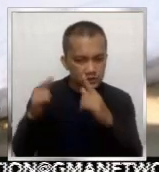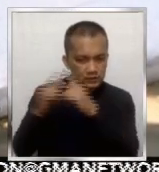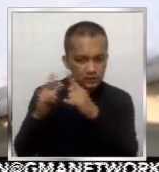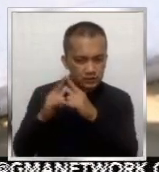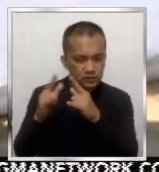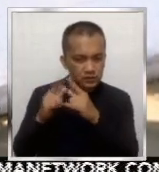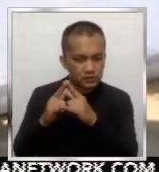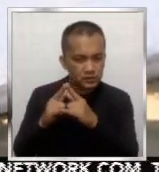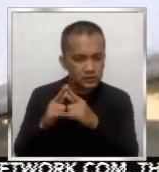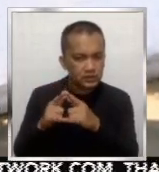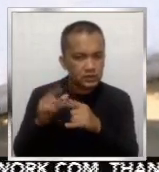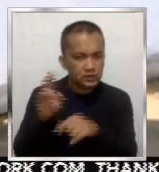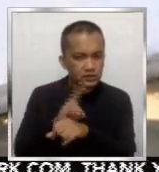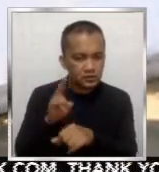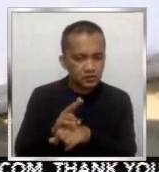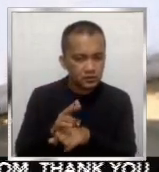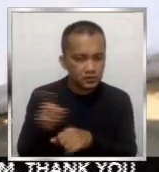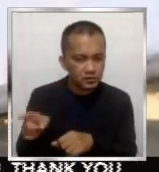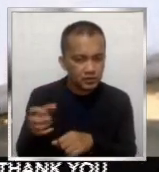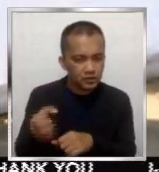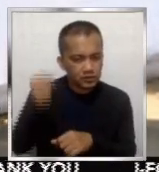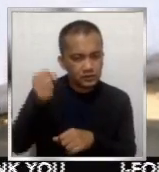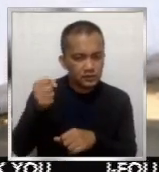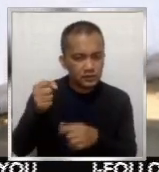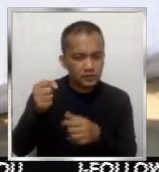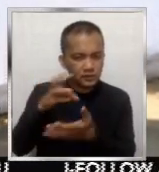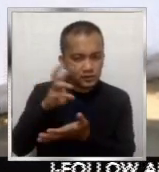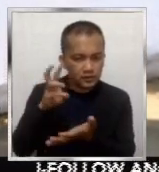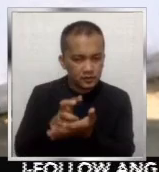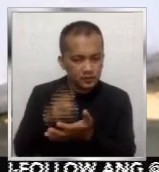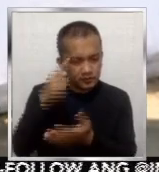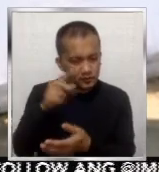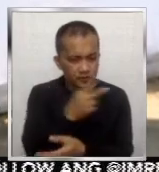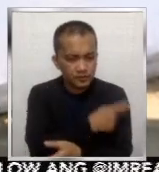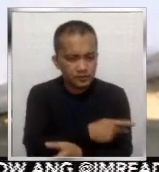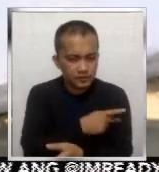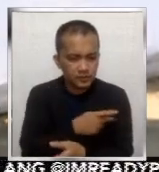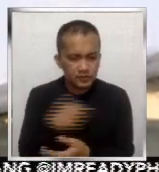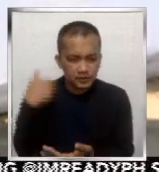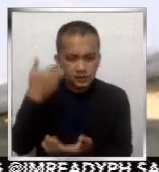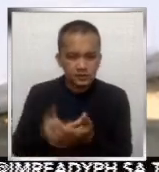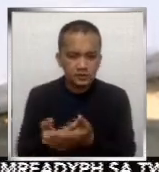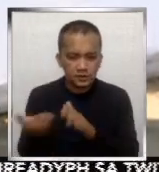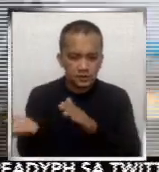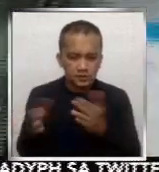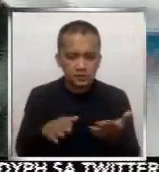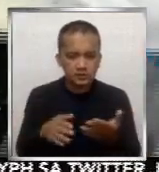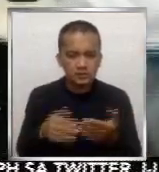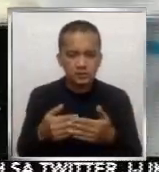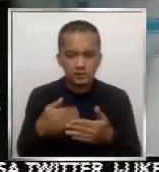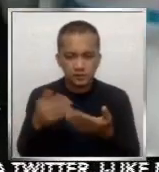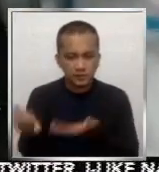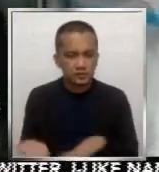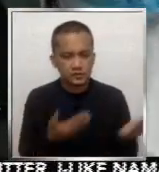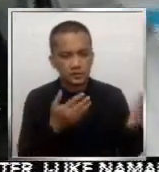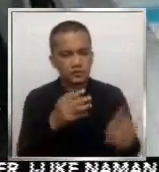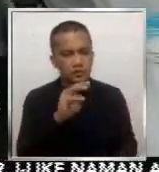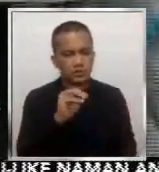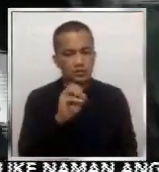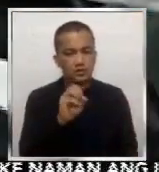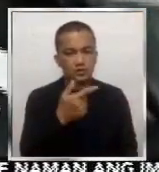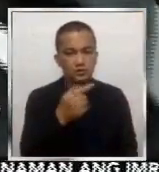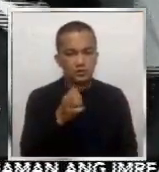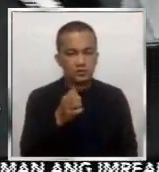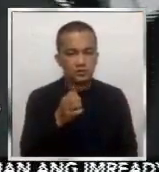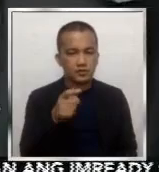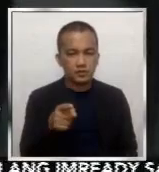ngayon na holding area para sa mga pasyenteng dead on arrival bago sila dalin sa morgue. Ang mga labi sumasailalim